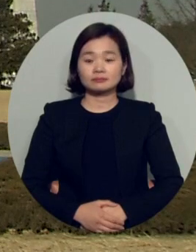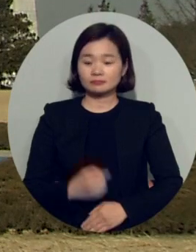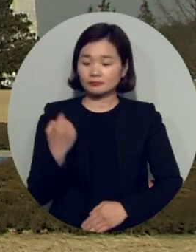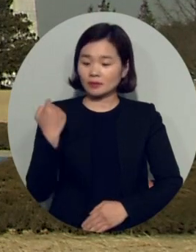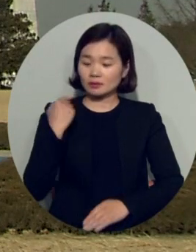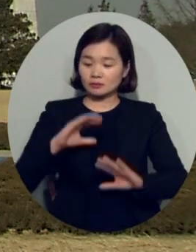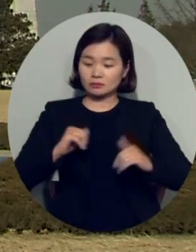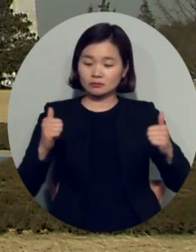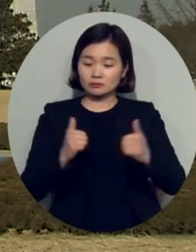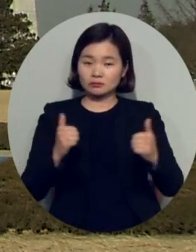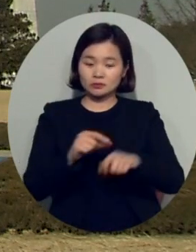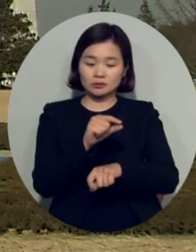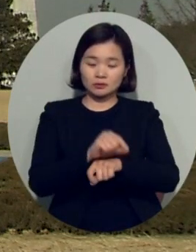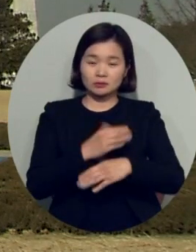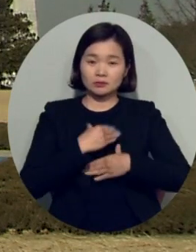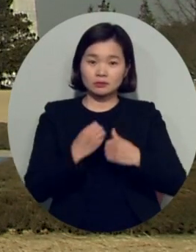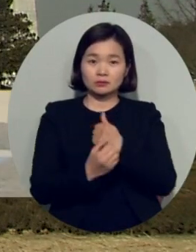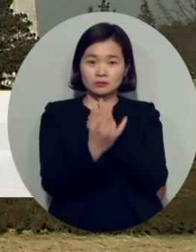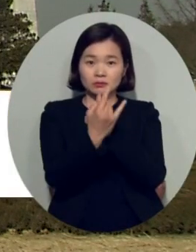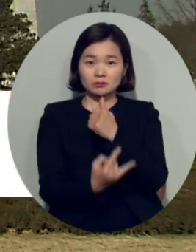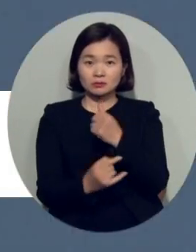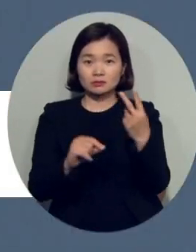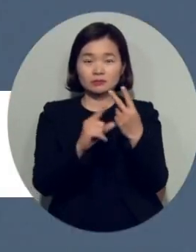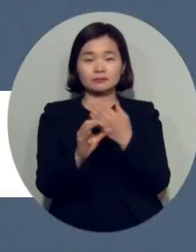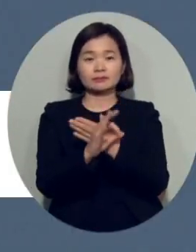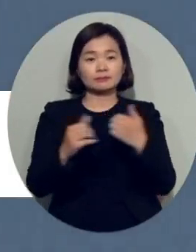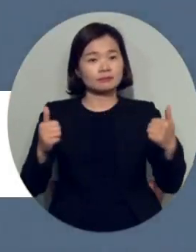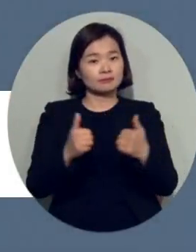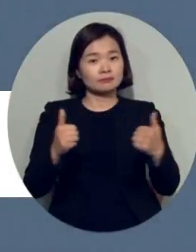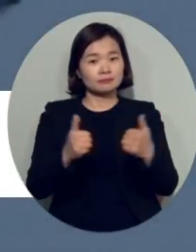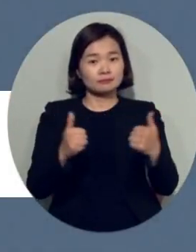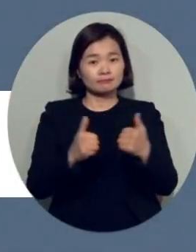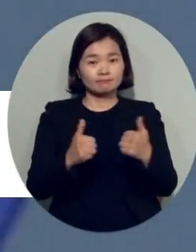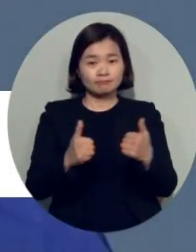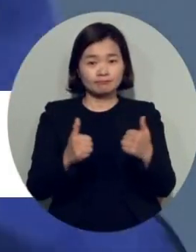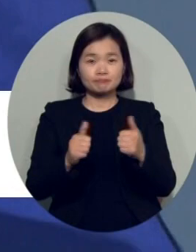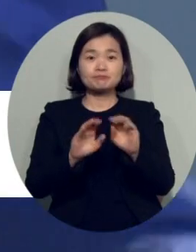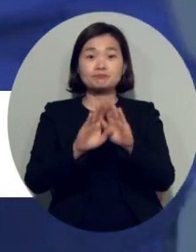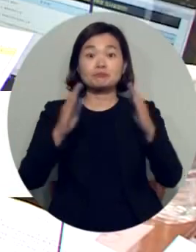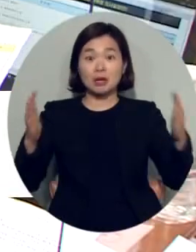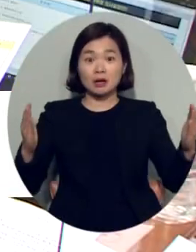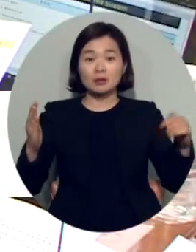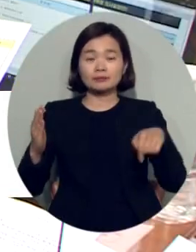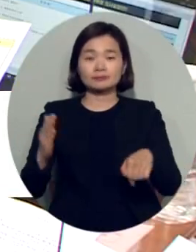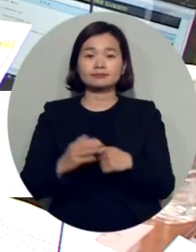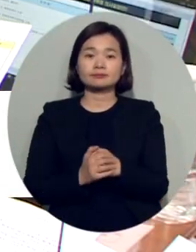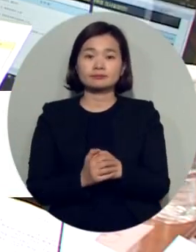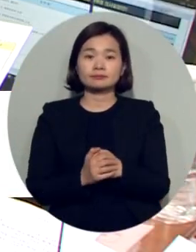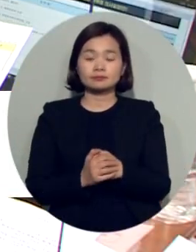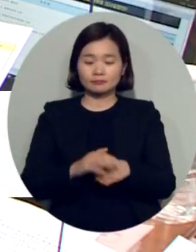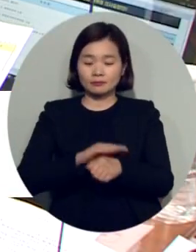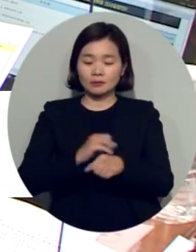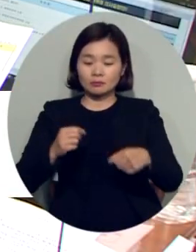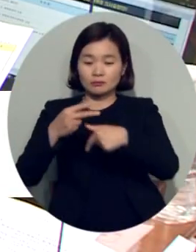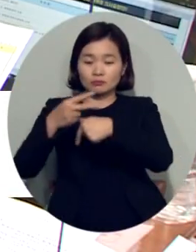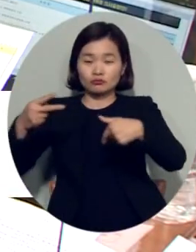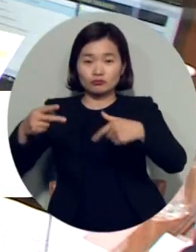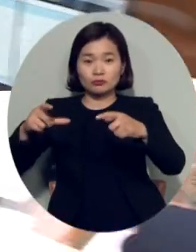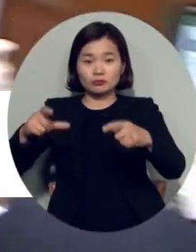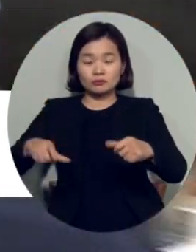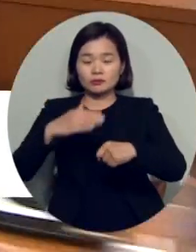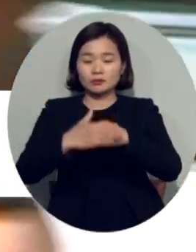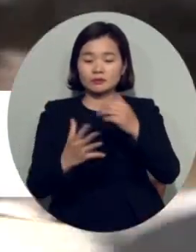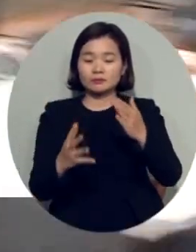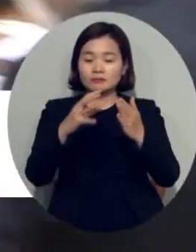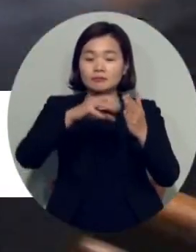오늘 국회 행정안전위원회에서 2월 임시회 마지막 전체 회의가 열렸습니다. 경북 군의군을 대구에